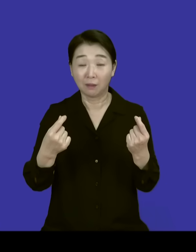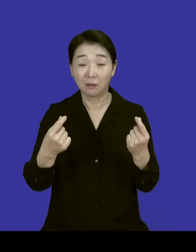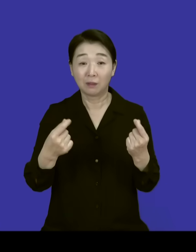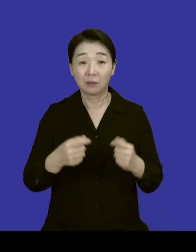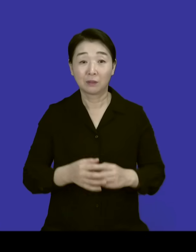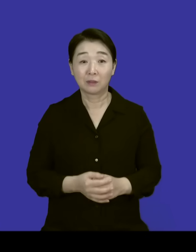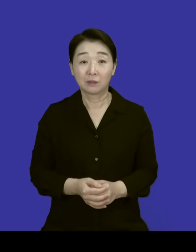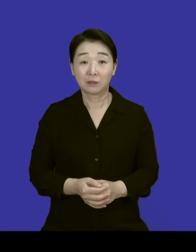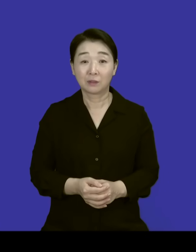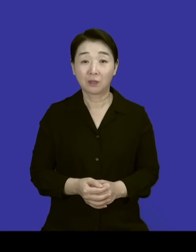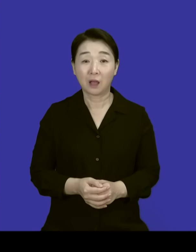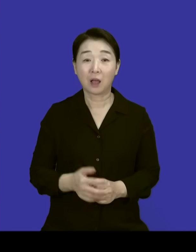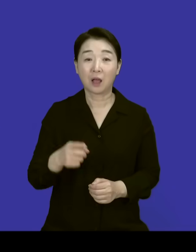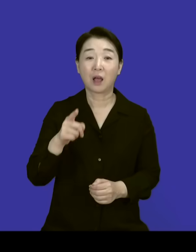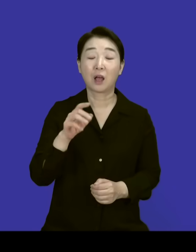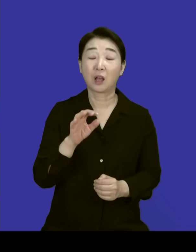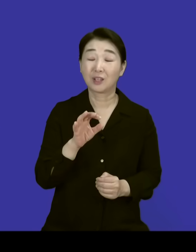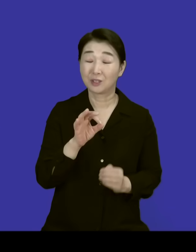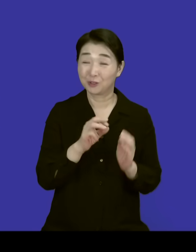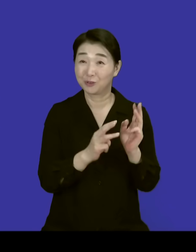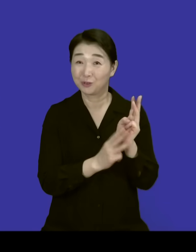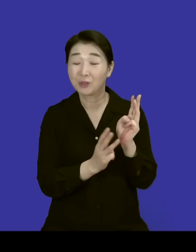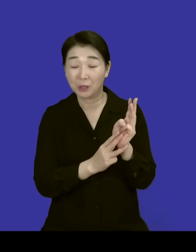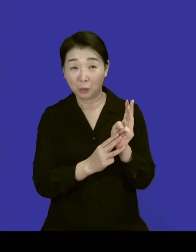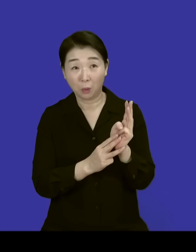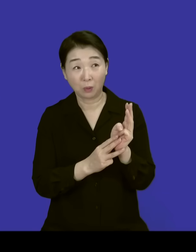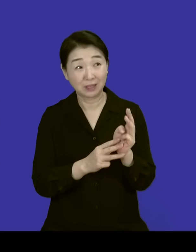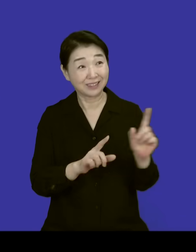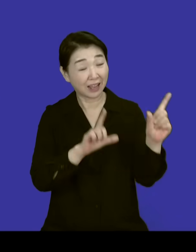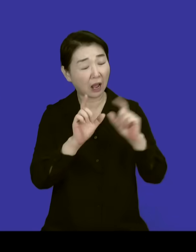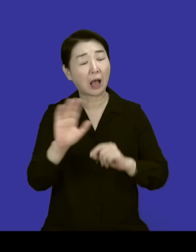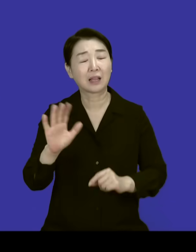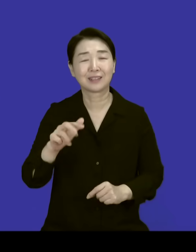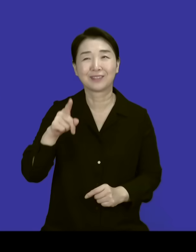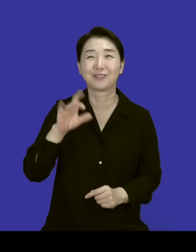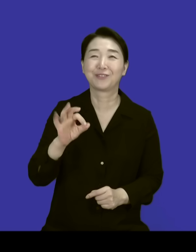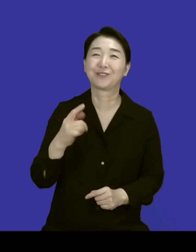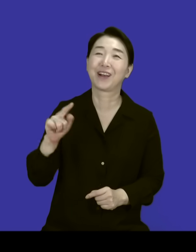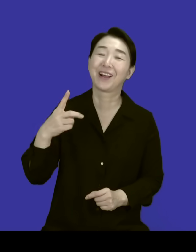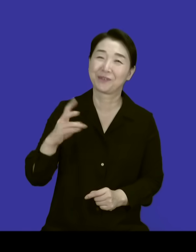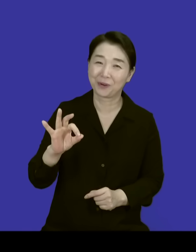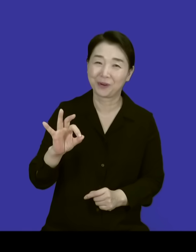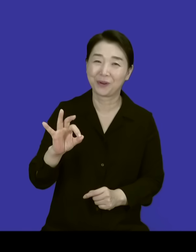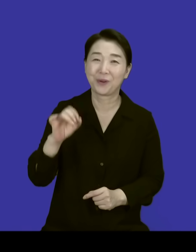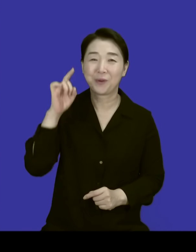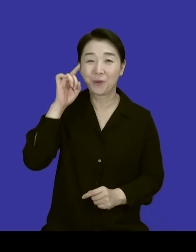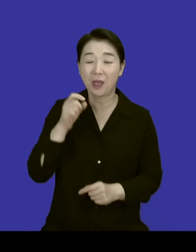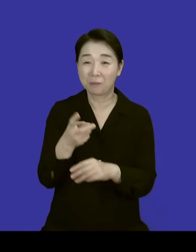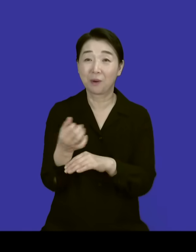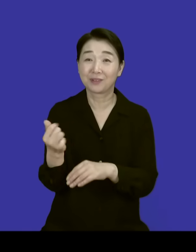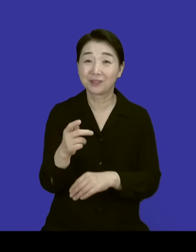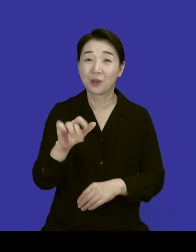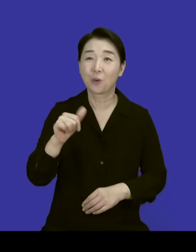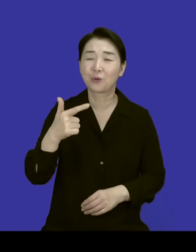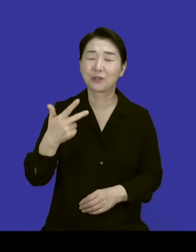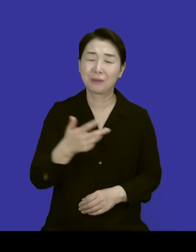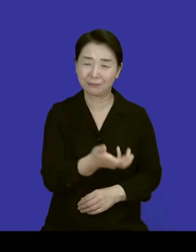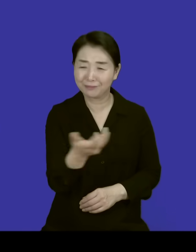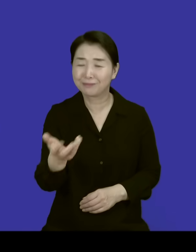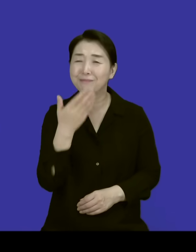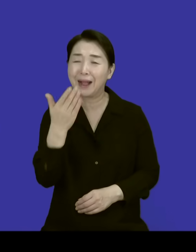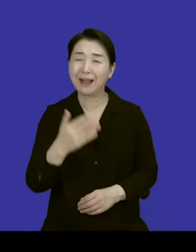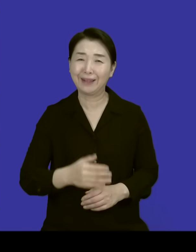네. 중화동이에요, 중화동. 아니 5, 6, 7번이 여러 군데 가잖아요. 아, 그렇지. 예. 근데 그쪽 라인이 맞아요. 근데 거기서 그걸